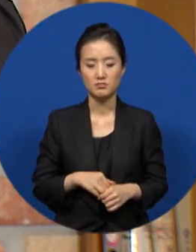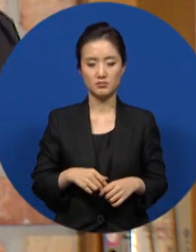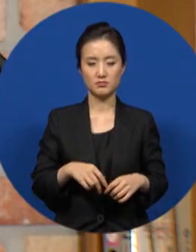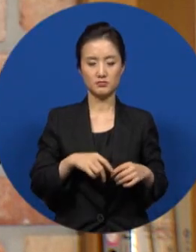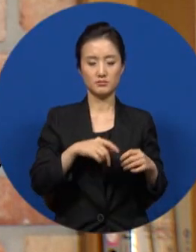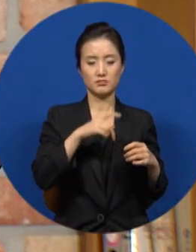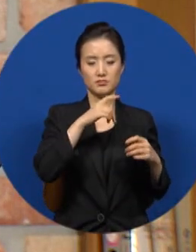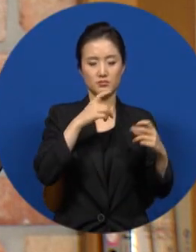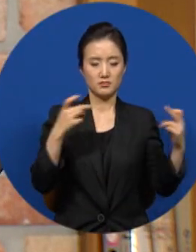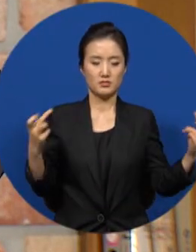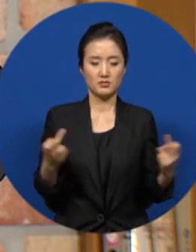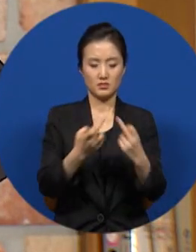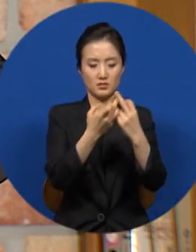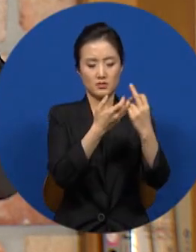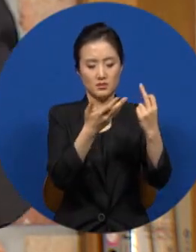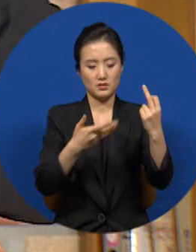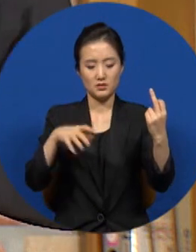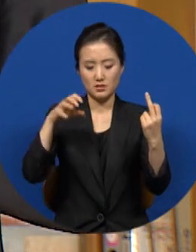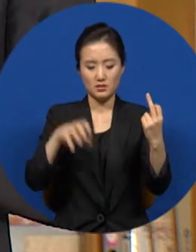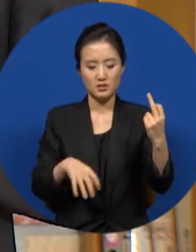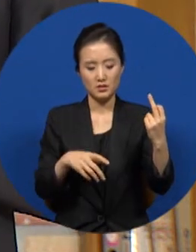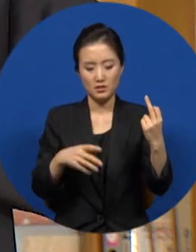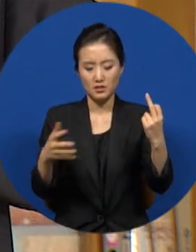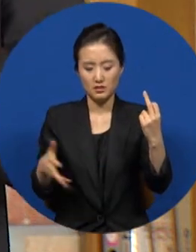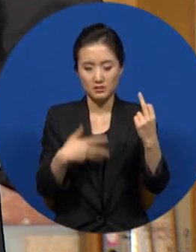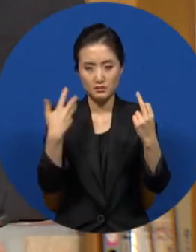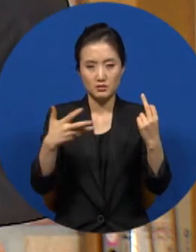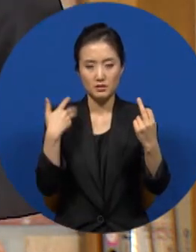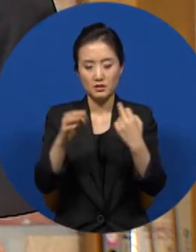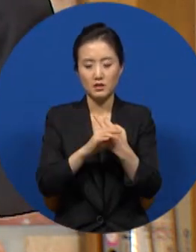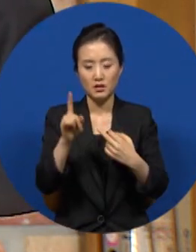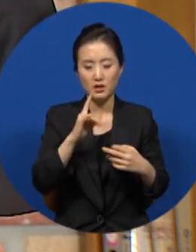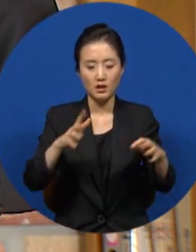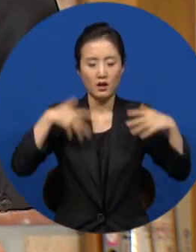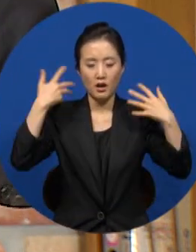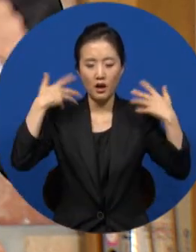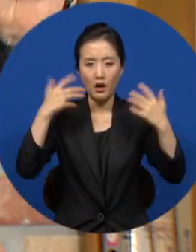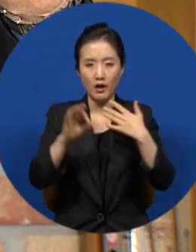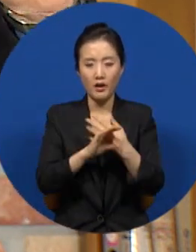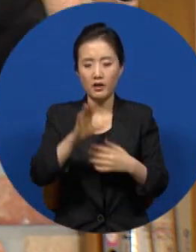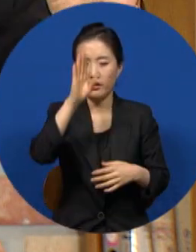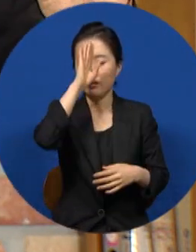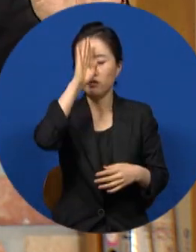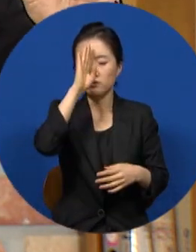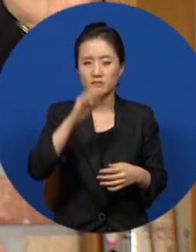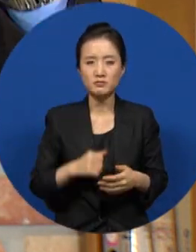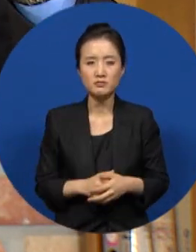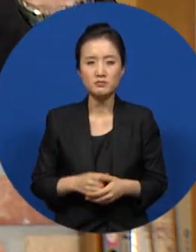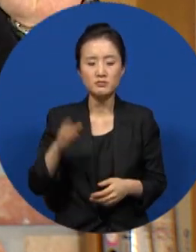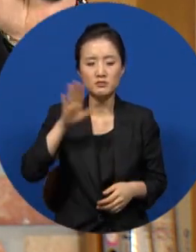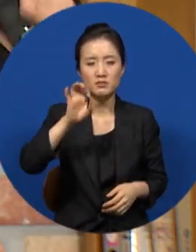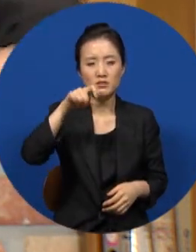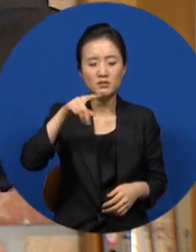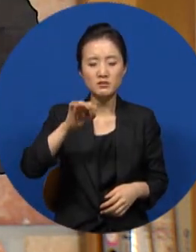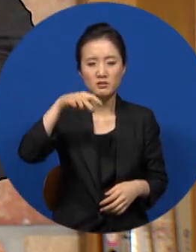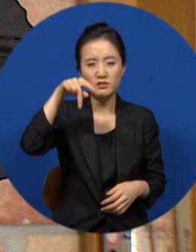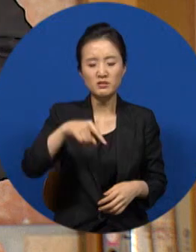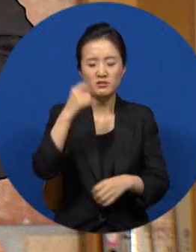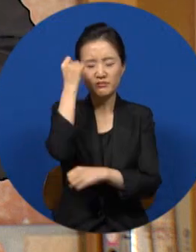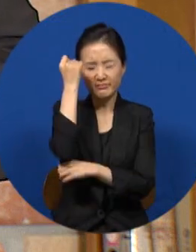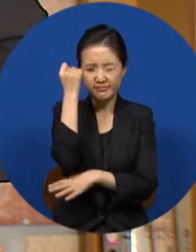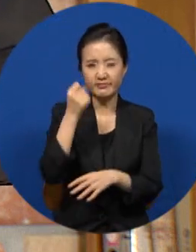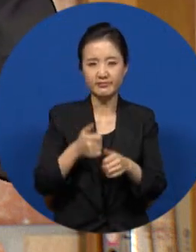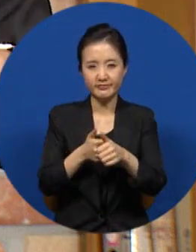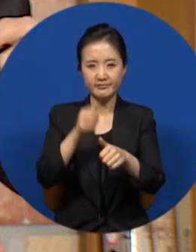부는 막 곡풍, 요풍이라고도 하는데 그런 데 있으면은 병 걸립니다. 그러니까 풍수의 기본 이론은 원래 바람을 막고 물을 모으는